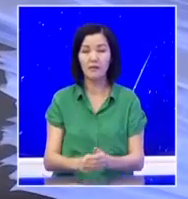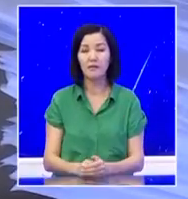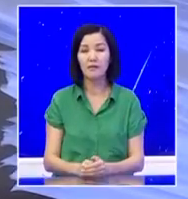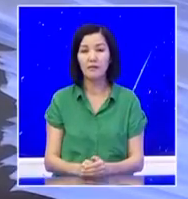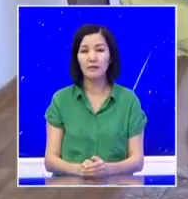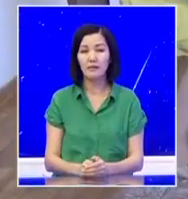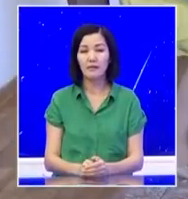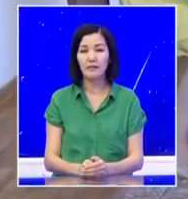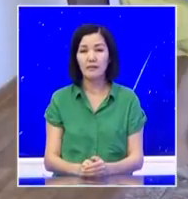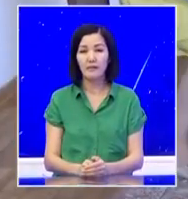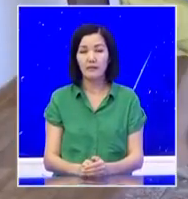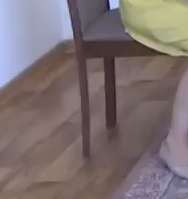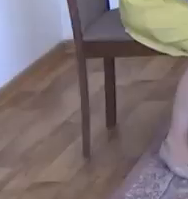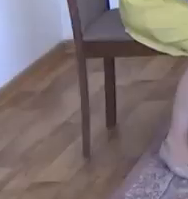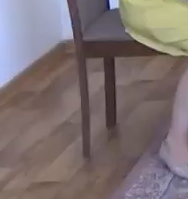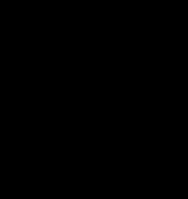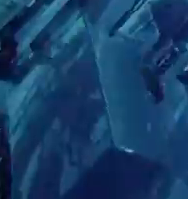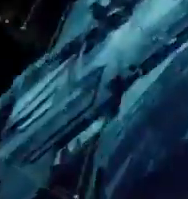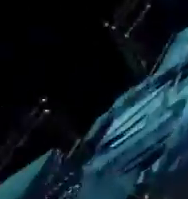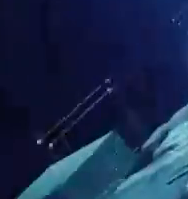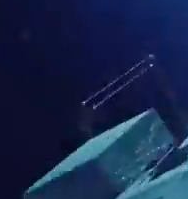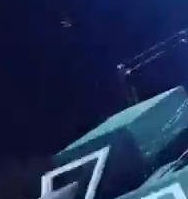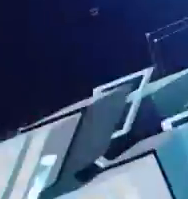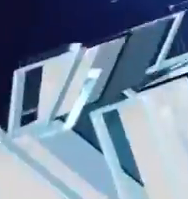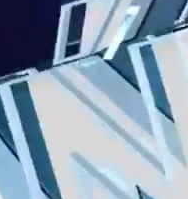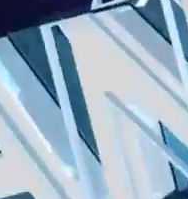Гүлмира Темірғалиева, Ержан Дүйсен, Жетісу арнасы.